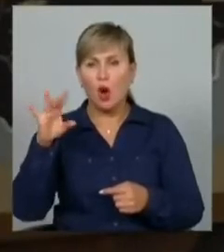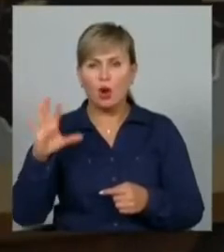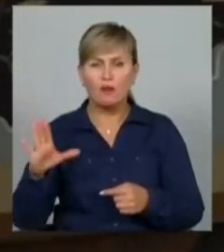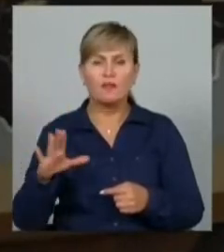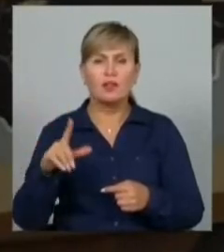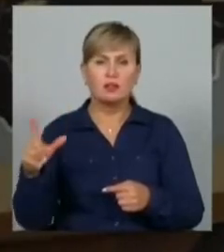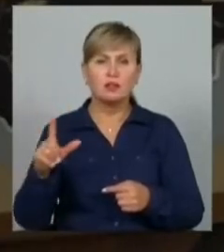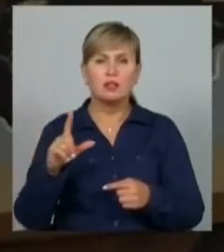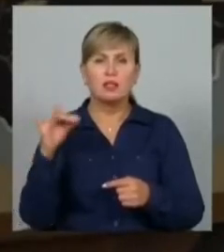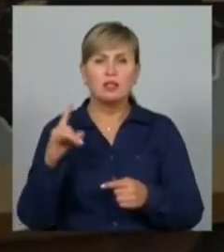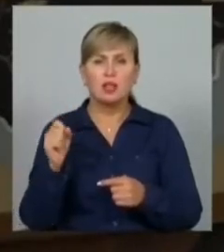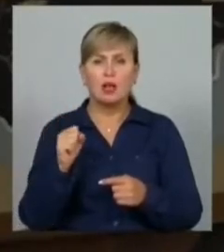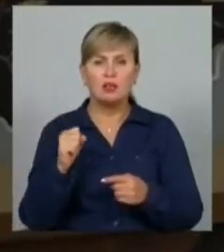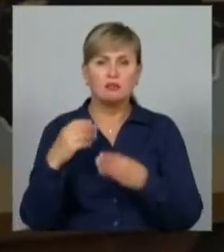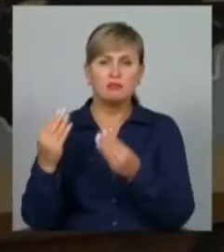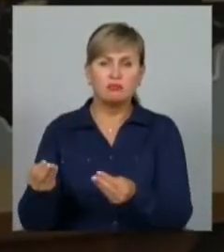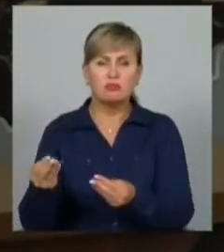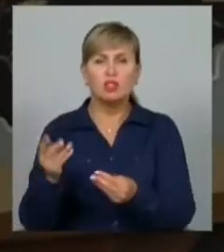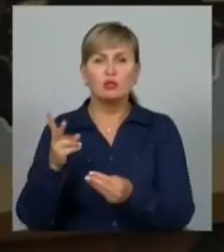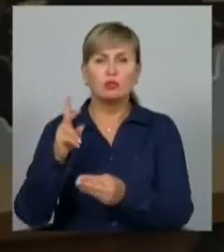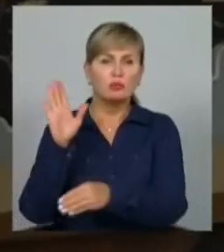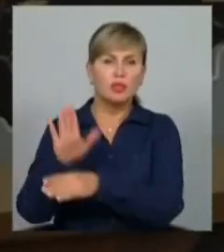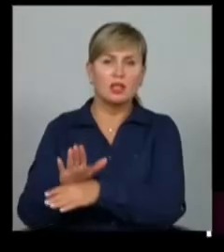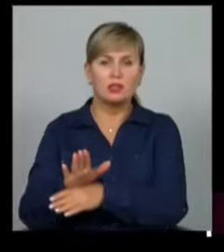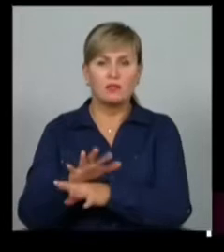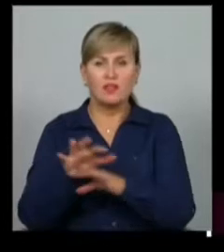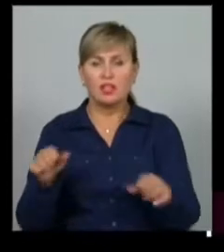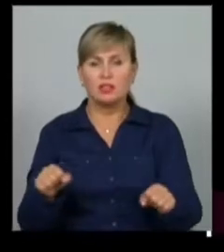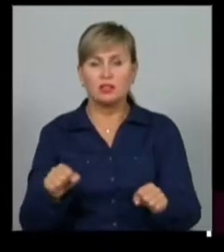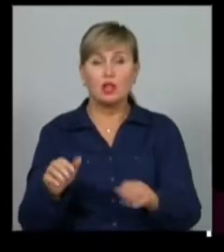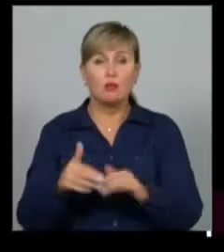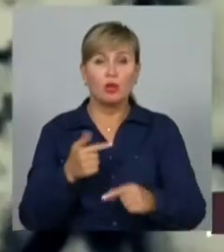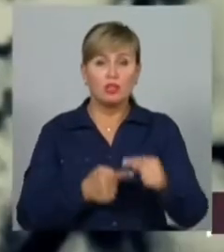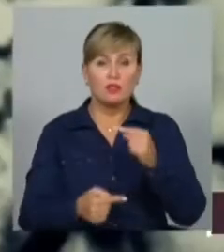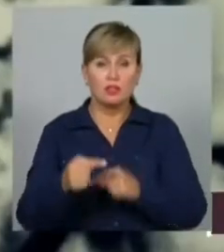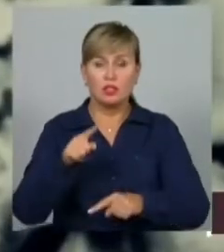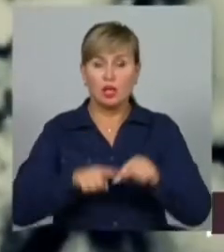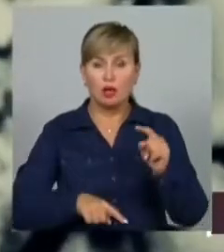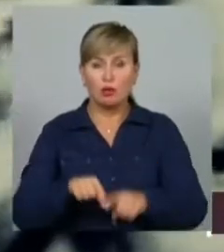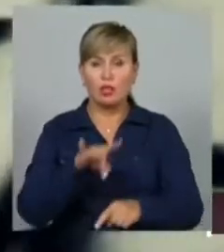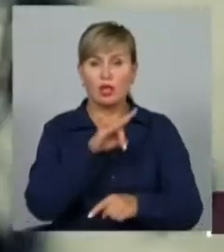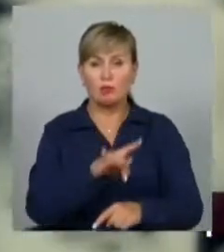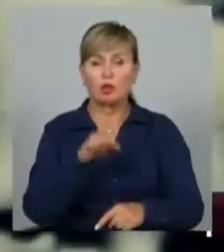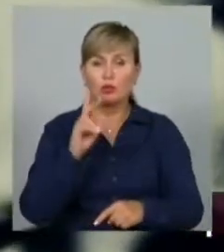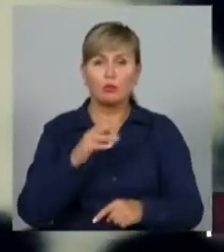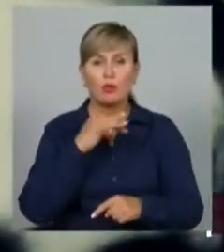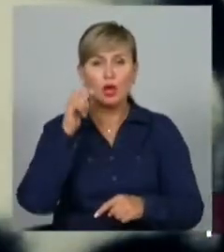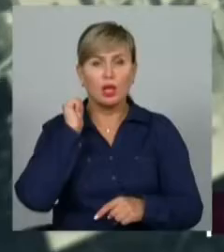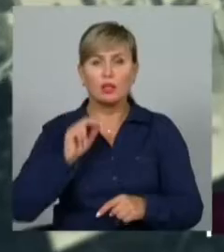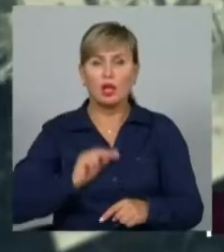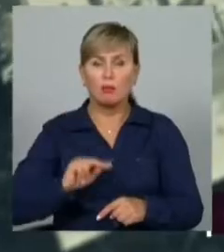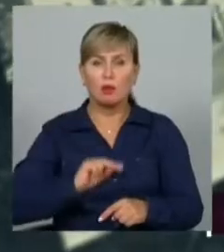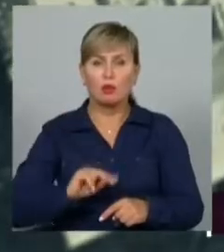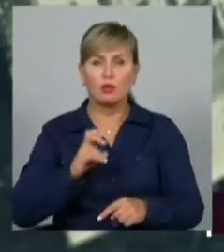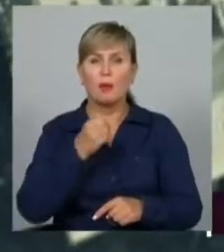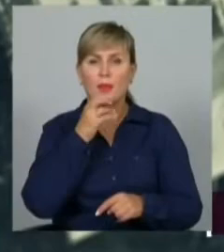подачи властей, с подачи командующих водрузили. После возвращения на родину Рахимжан Кошкарбаев много лет работал на